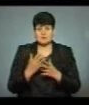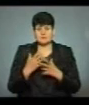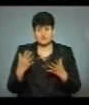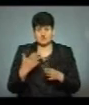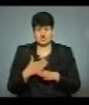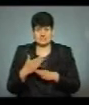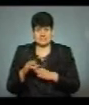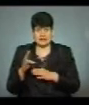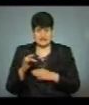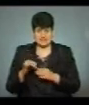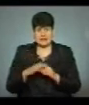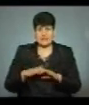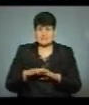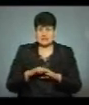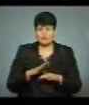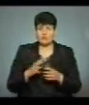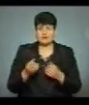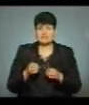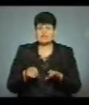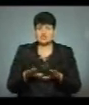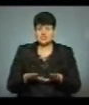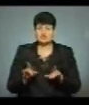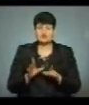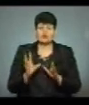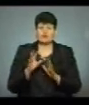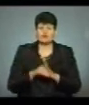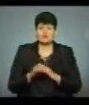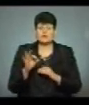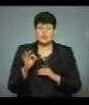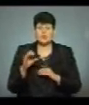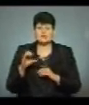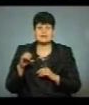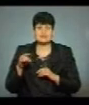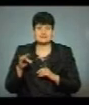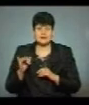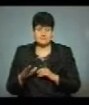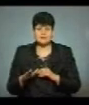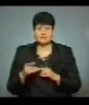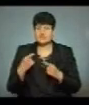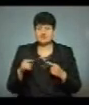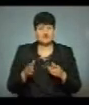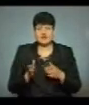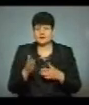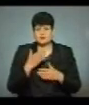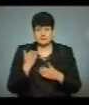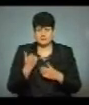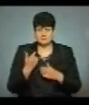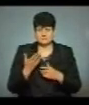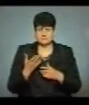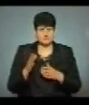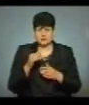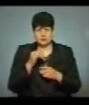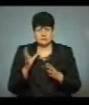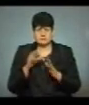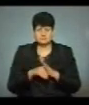частини населення, було прийнято рішення щодо включення і Острівської сільської ради, тому що іншого варіанту немає. Ну, вони могли ще йти до Тернополя,